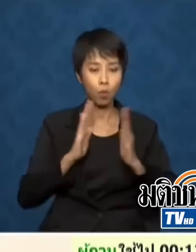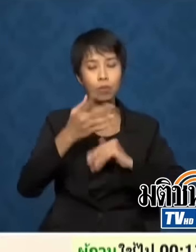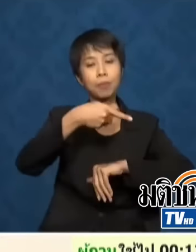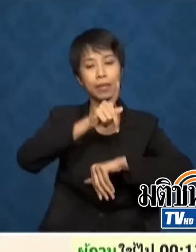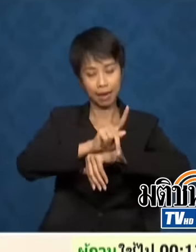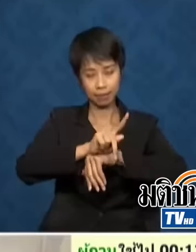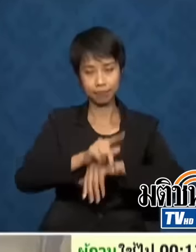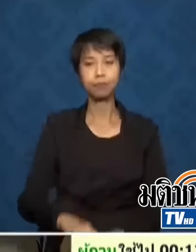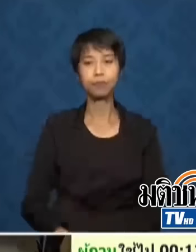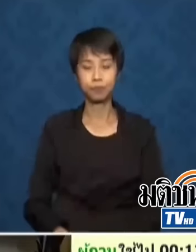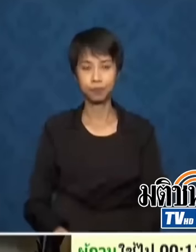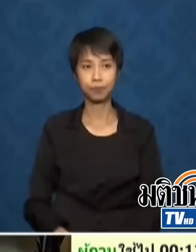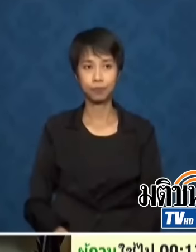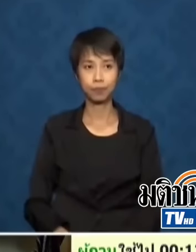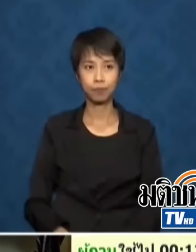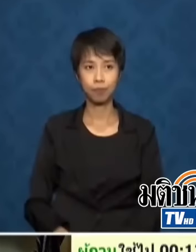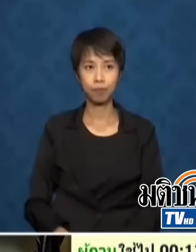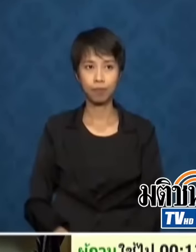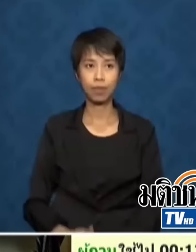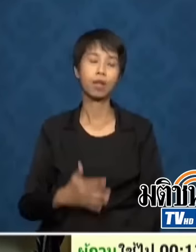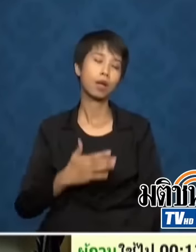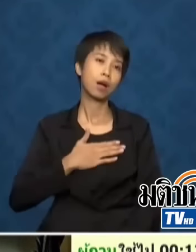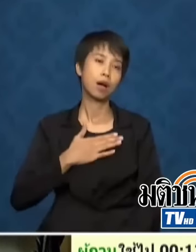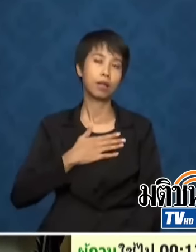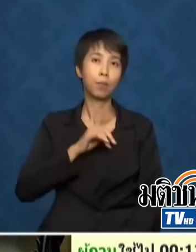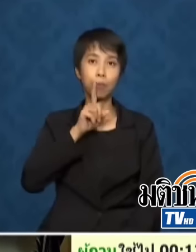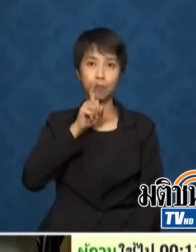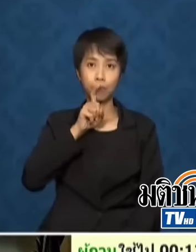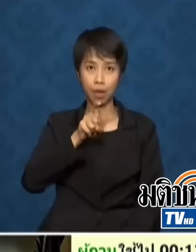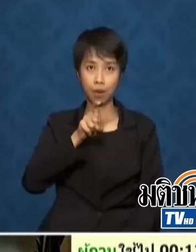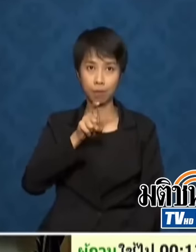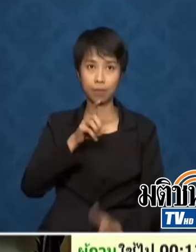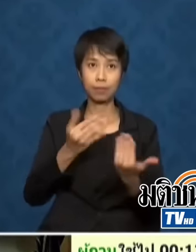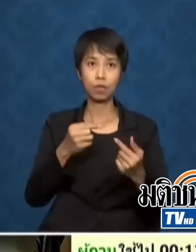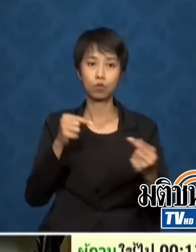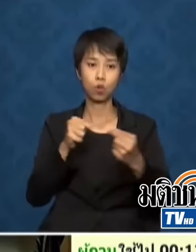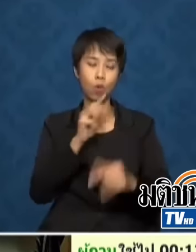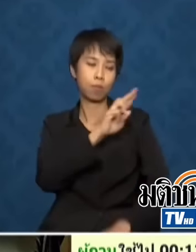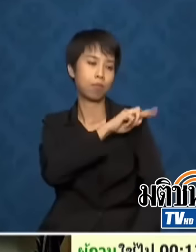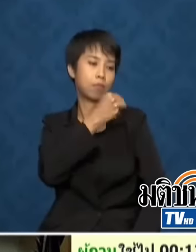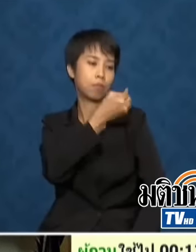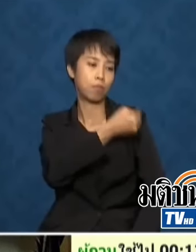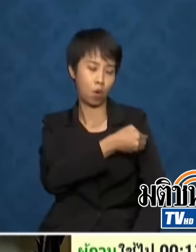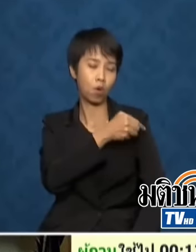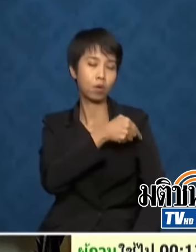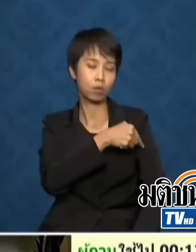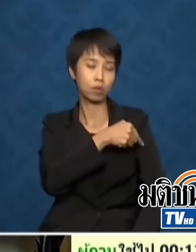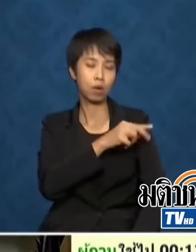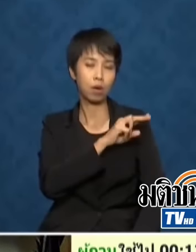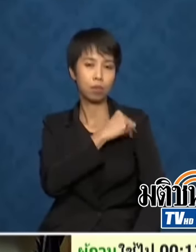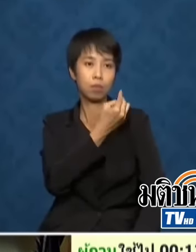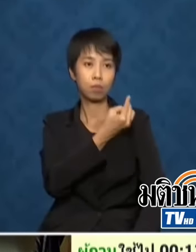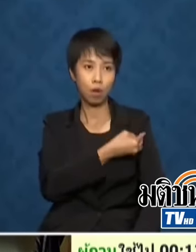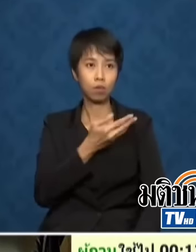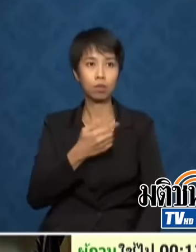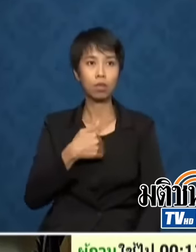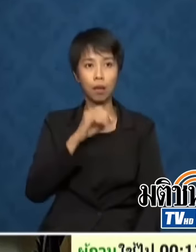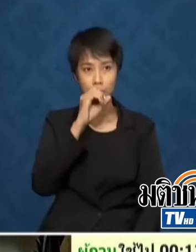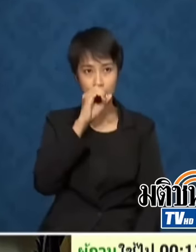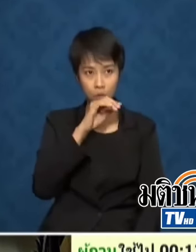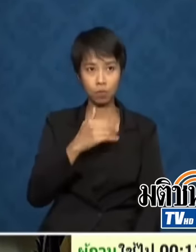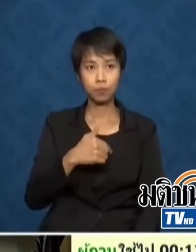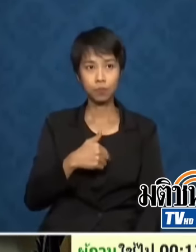เชิญครับ ในประเด็นที่ผมถามนะครับเอาประเด็นเรื่องแพทย์ก่อนนะครับที่ผมถามไปผมยืนยันกับท่านประธานไปถึงท่